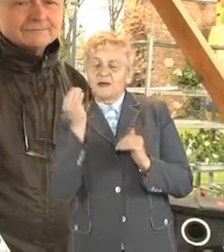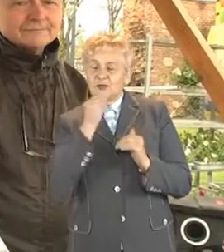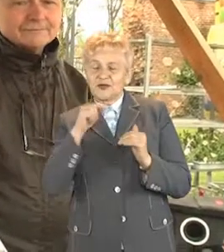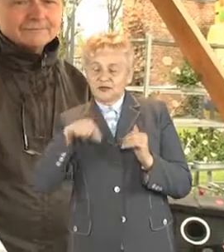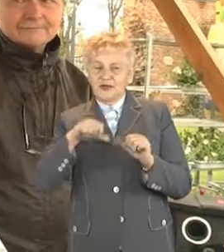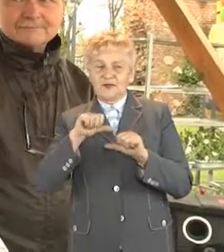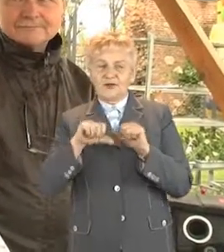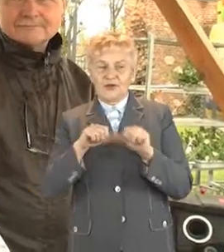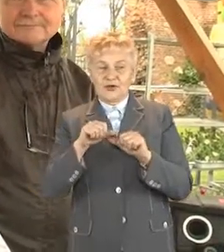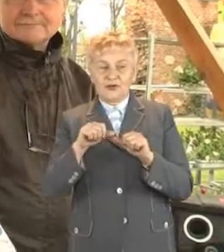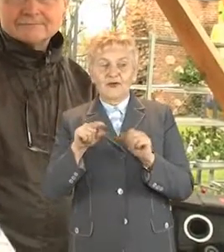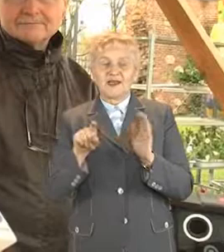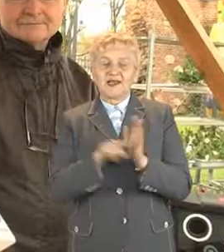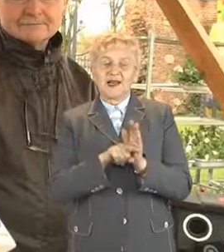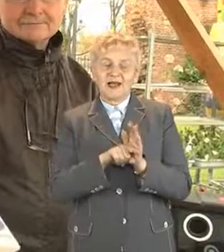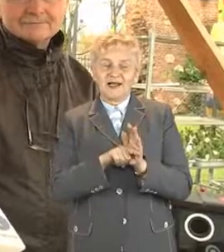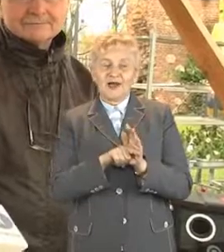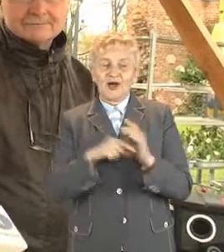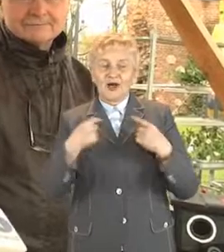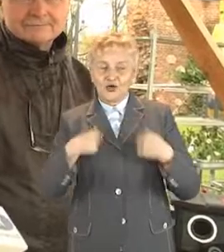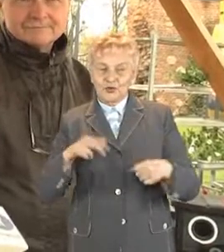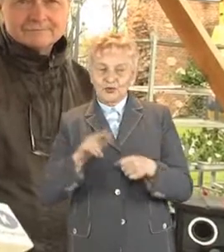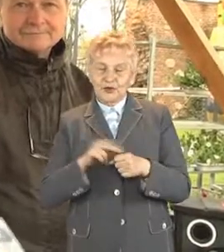roku dla naszych właśnie podopiecznych i